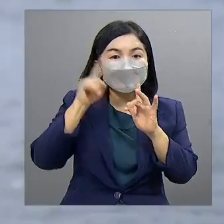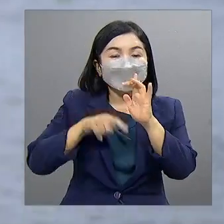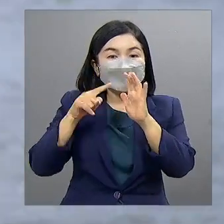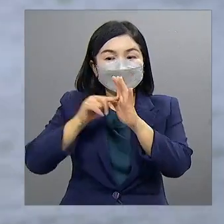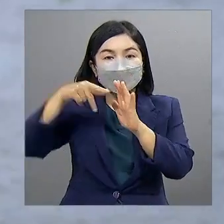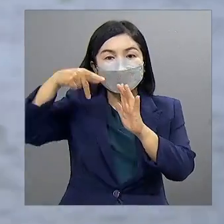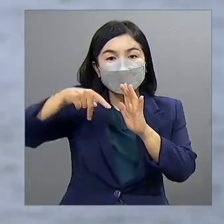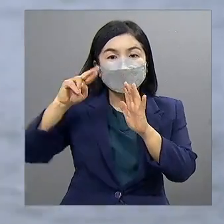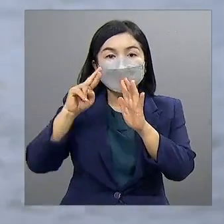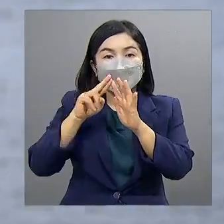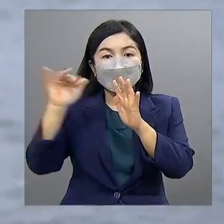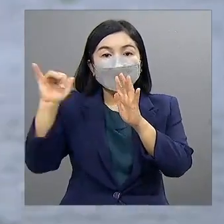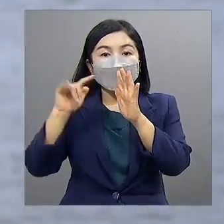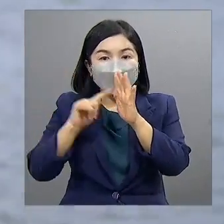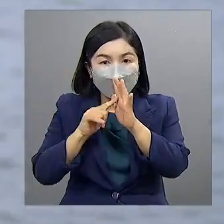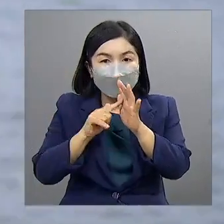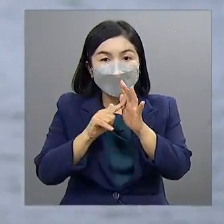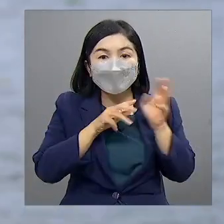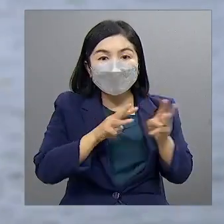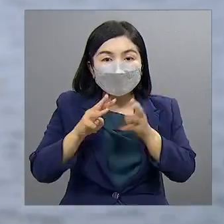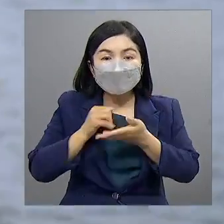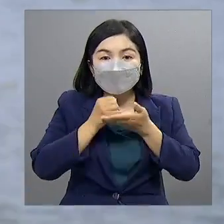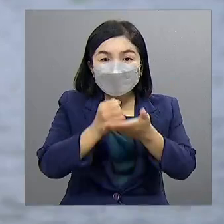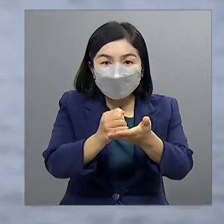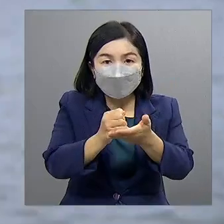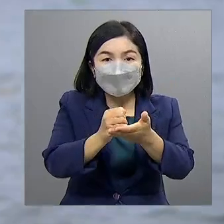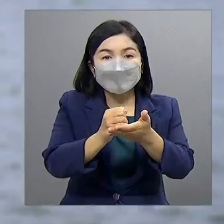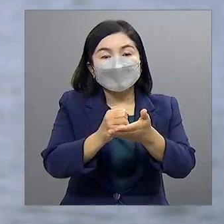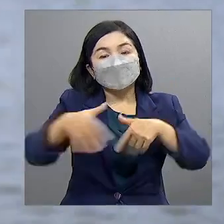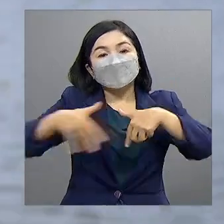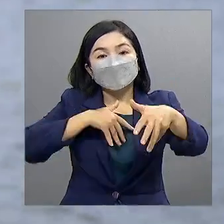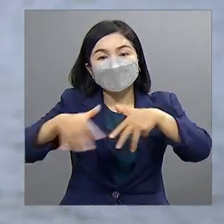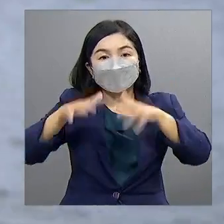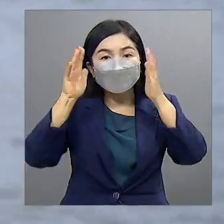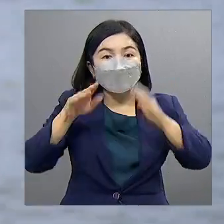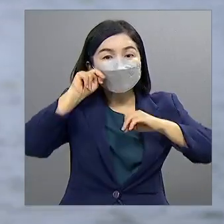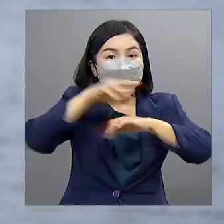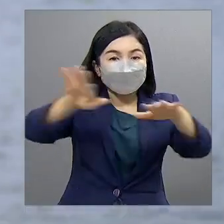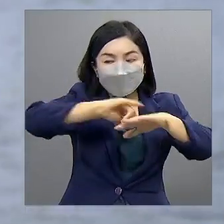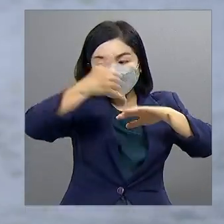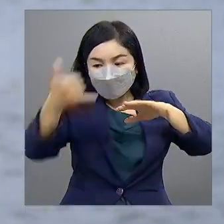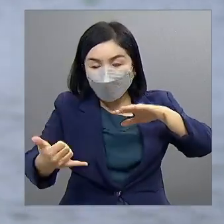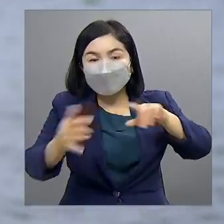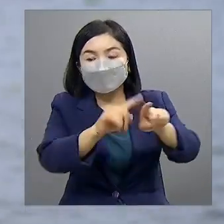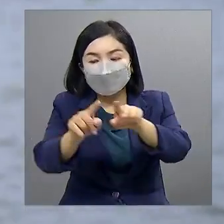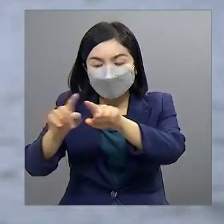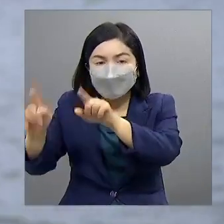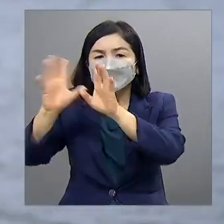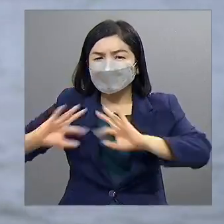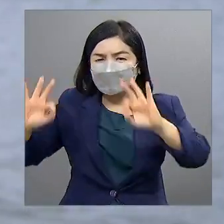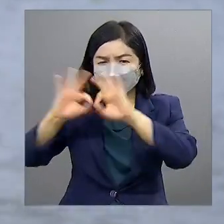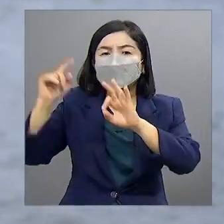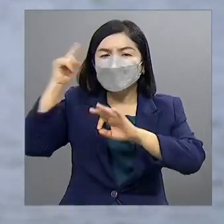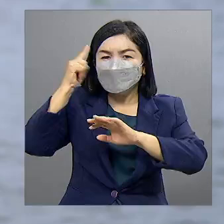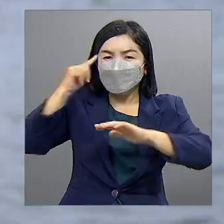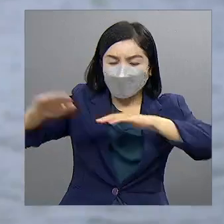ที่ในการค้นหาและช่วยเหลือผู้ประสบภัยทางน้ำซึ่งต้องบอกว่าองค์ความรู้เหล่านี้ถือเป็นองค์ความรู้ที่จำเป็นและจะช่วยลดความเสี่ยง